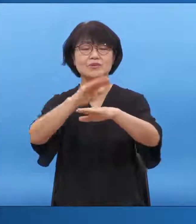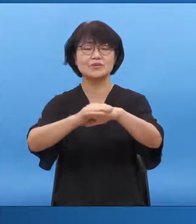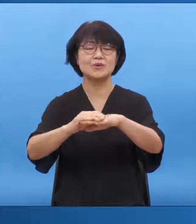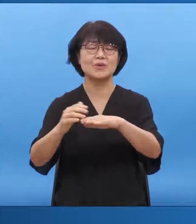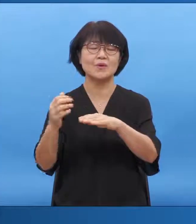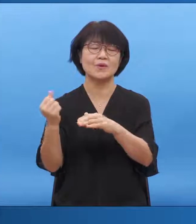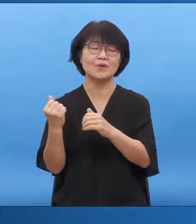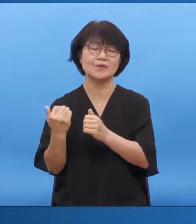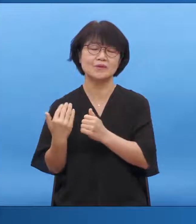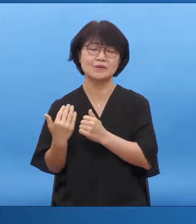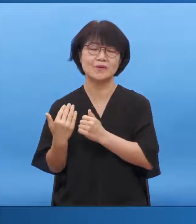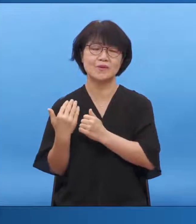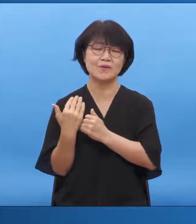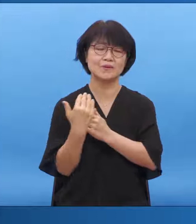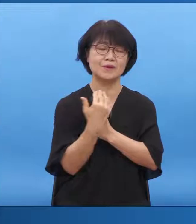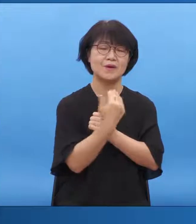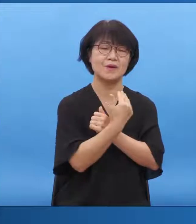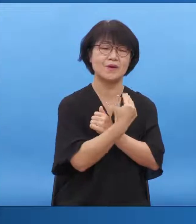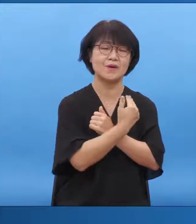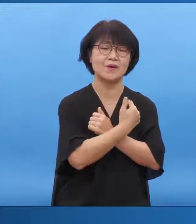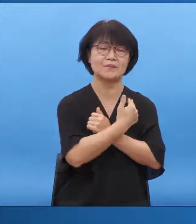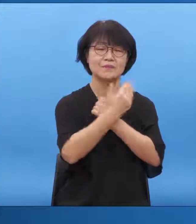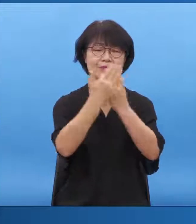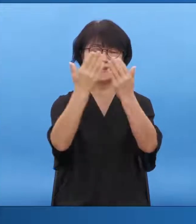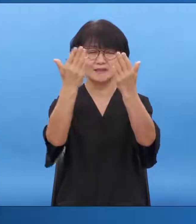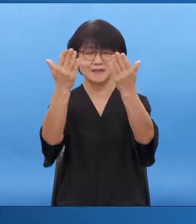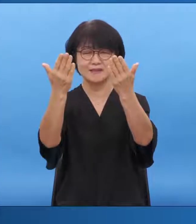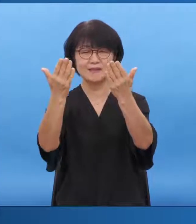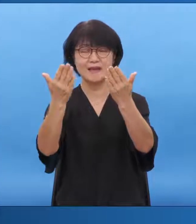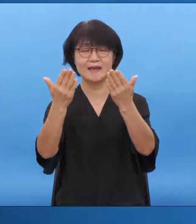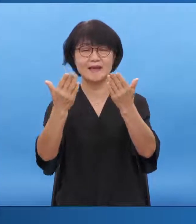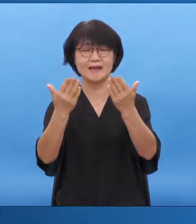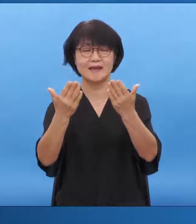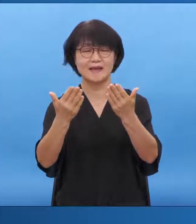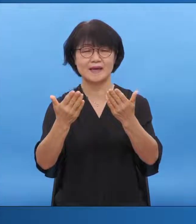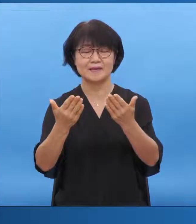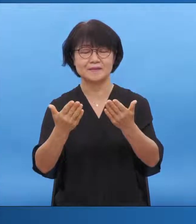주 손으로 덮으시네.